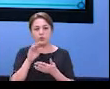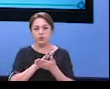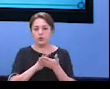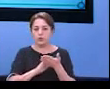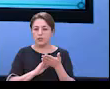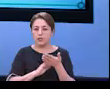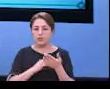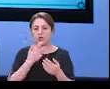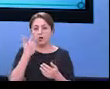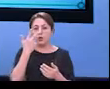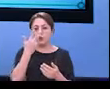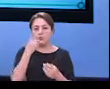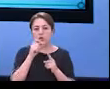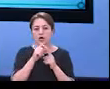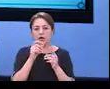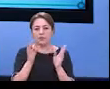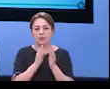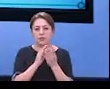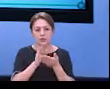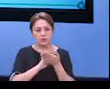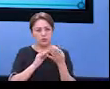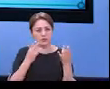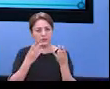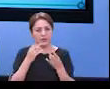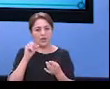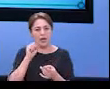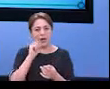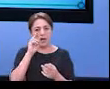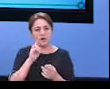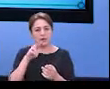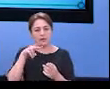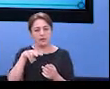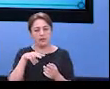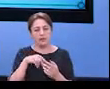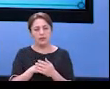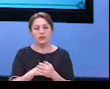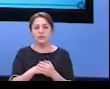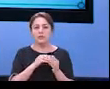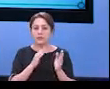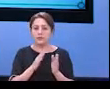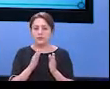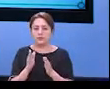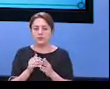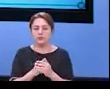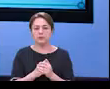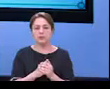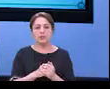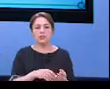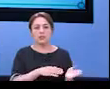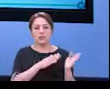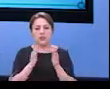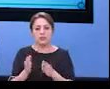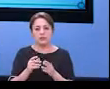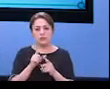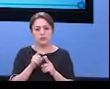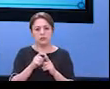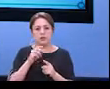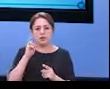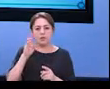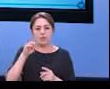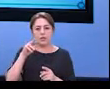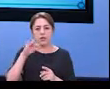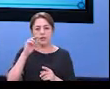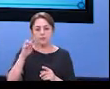yozganda uni uchta harf bilan ifodalashimiz kerak. Aql tartibida. Keyingi so'zimiz